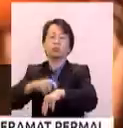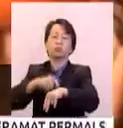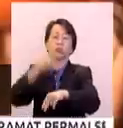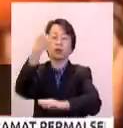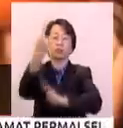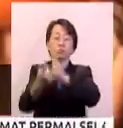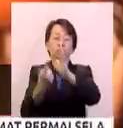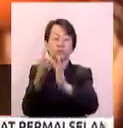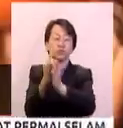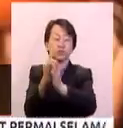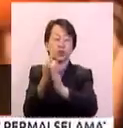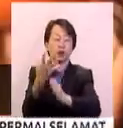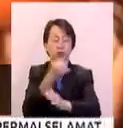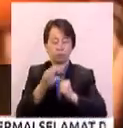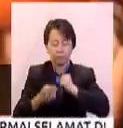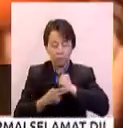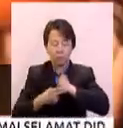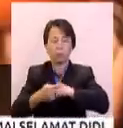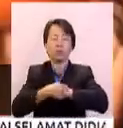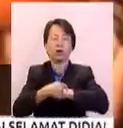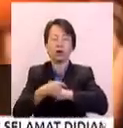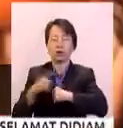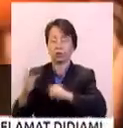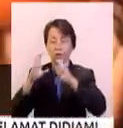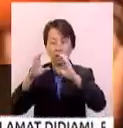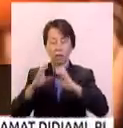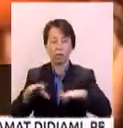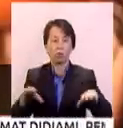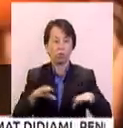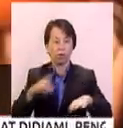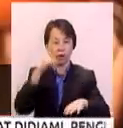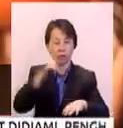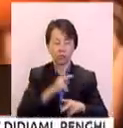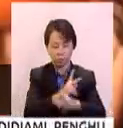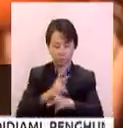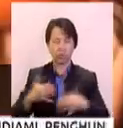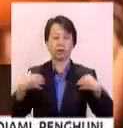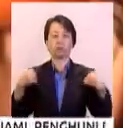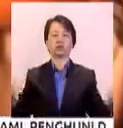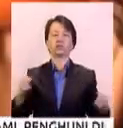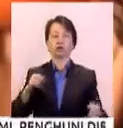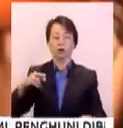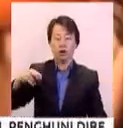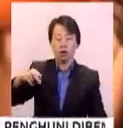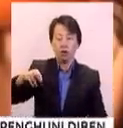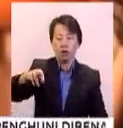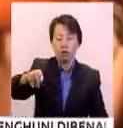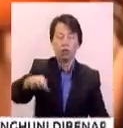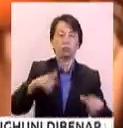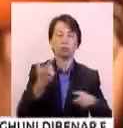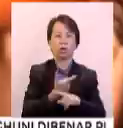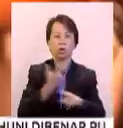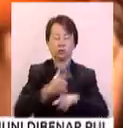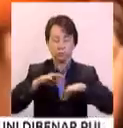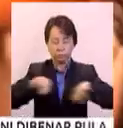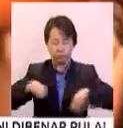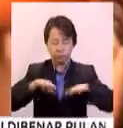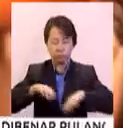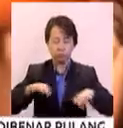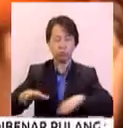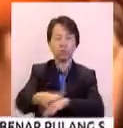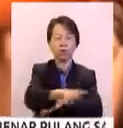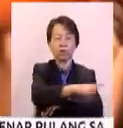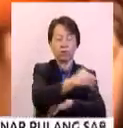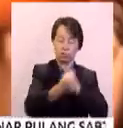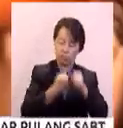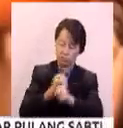1 jam. Selain menjimatkan masa, kaedah itu turut dilakukan untuk menjaga kesihatannya. Dia mula berlatih berenang di tepian pantai